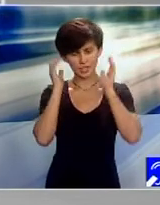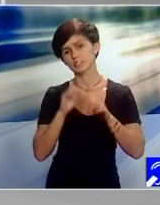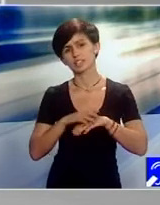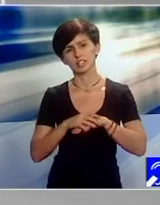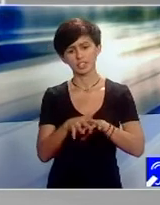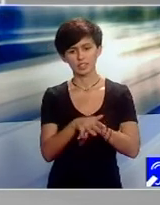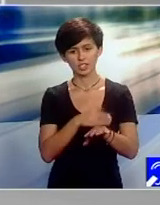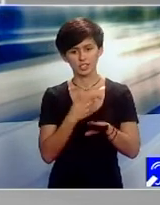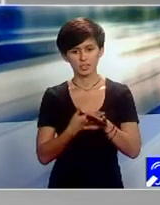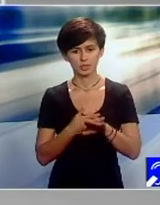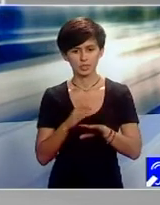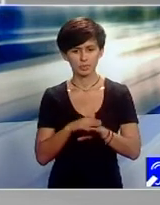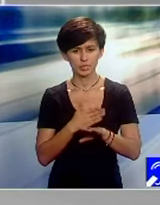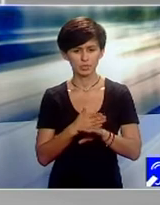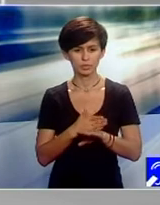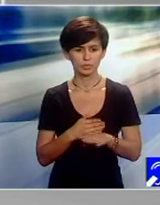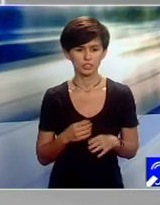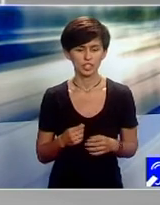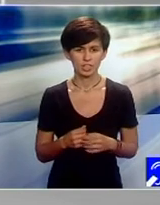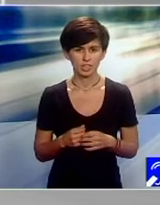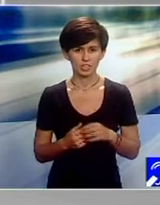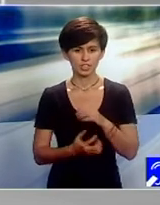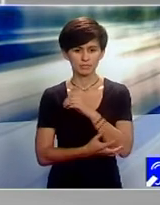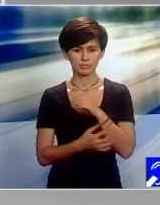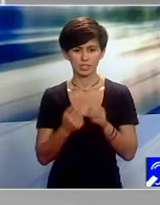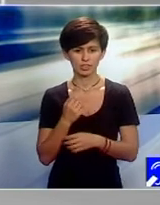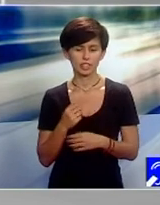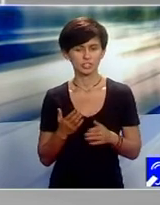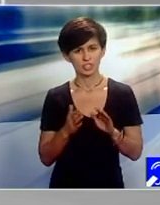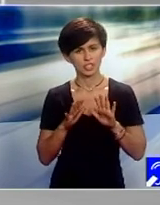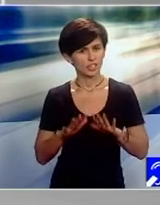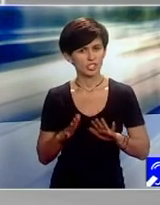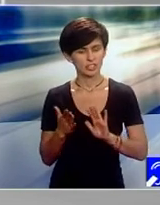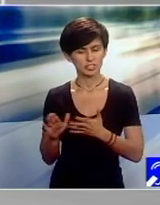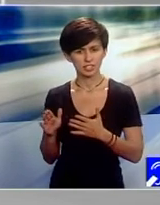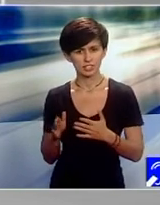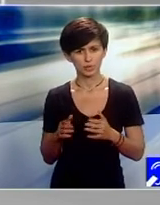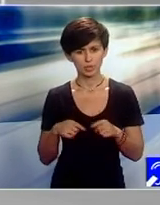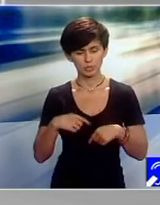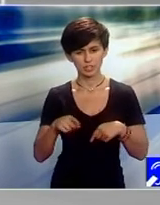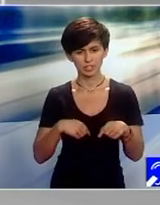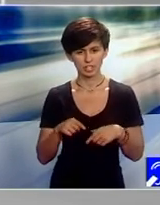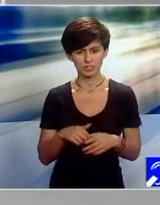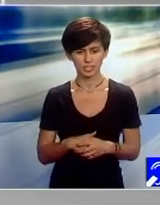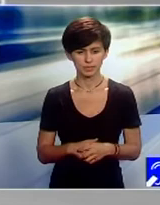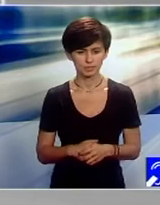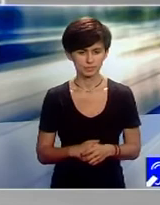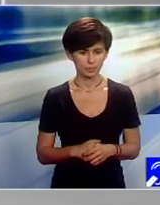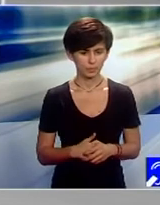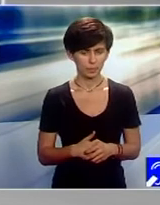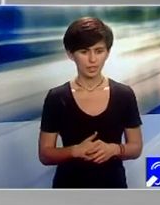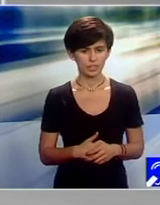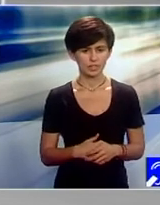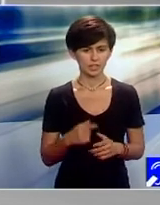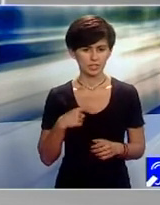lance, bâtă la noi și să așa să pornim în trafic. Sau doar astfel, în echipament sportiv, putem să mergem cu bicicleta. Este încă acea